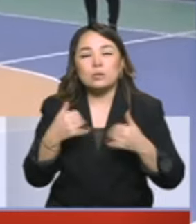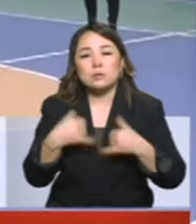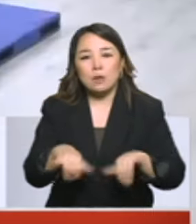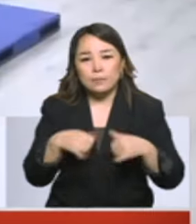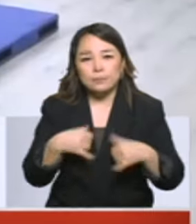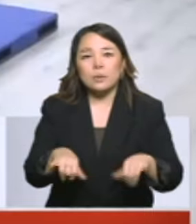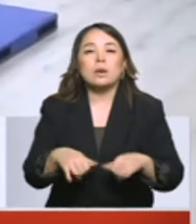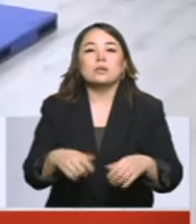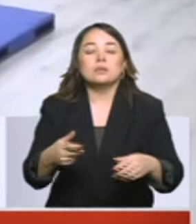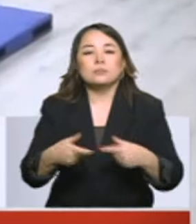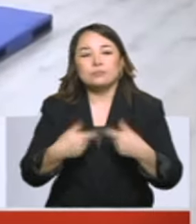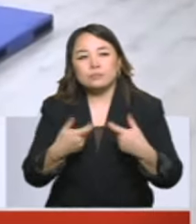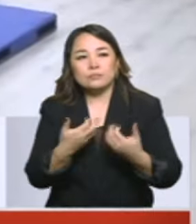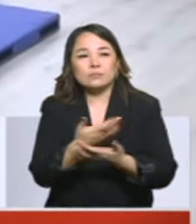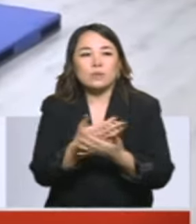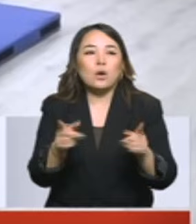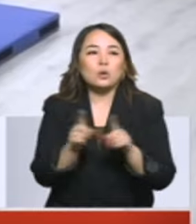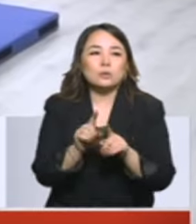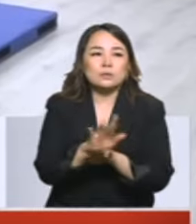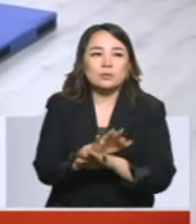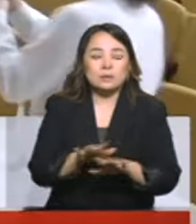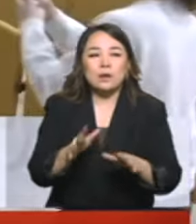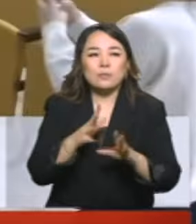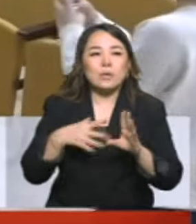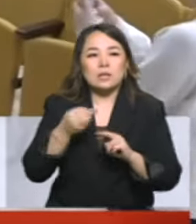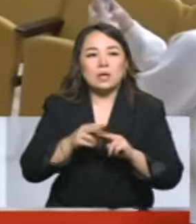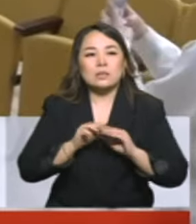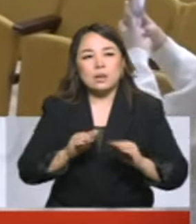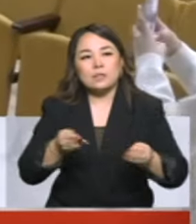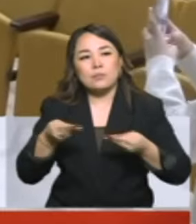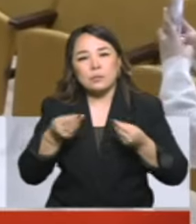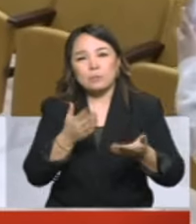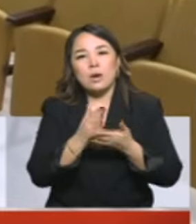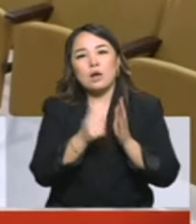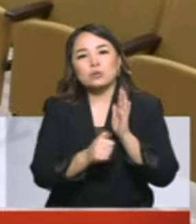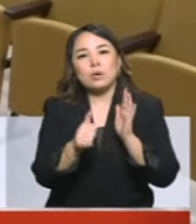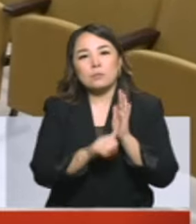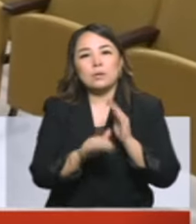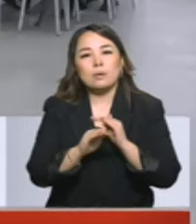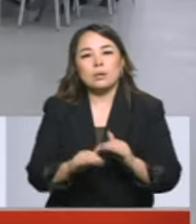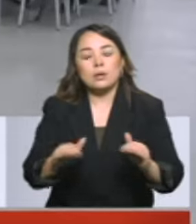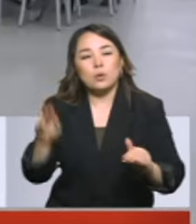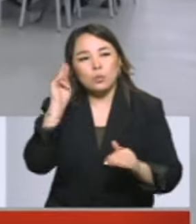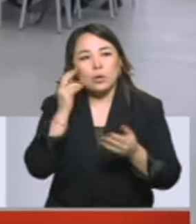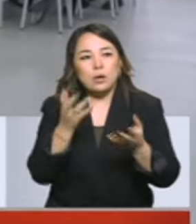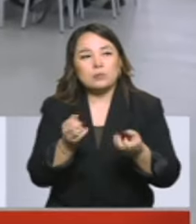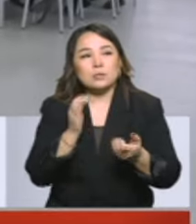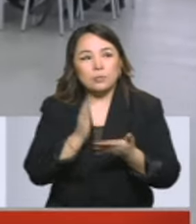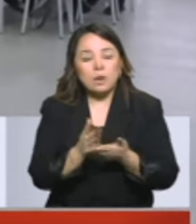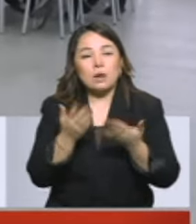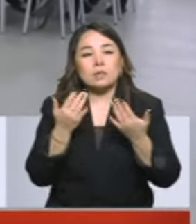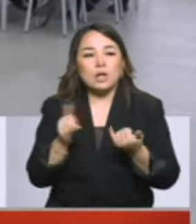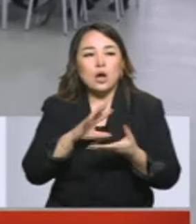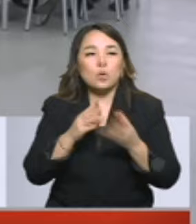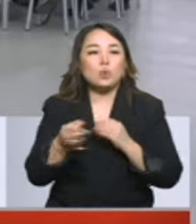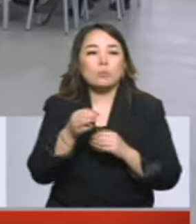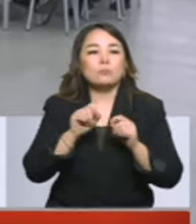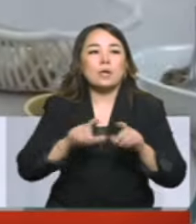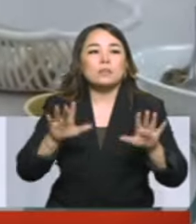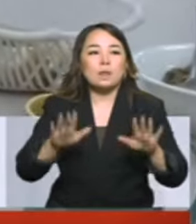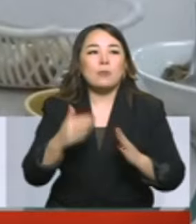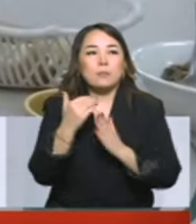бірнеше шеберхана және мультимедиалық сыныптар бар. Әзірге 660 бала қабылданды. Жалпы облыста жайлы